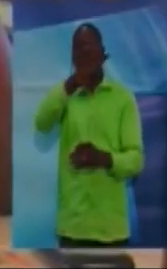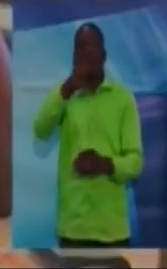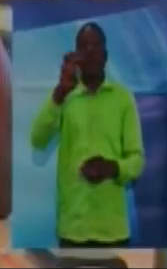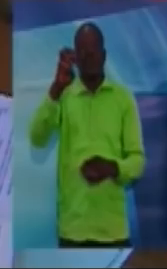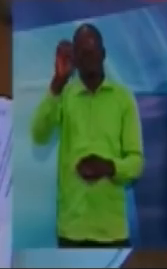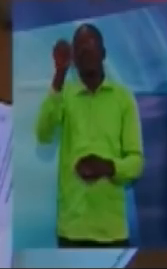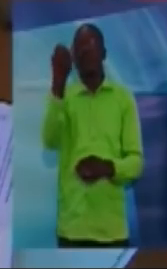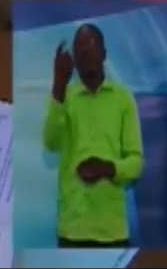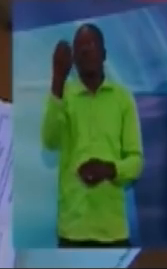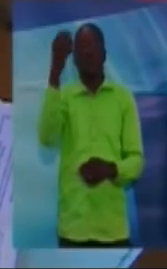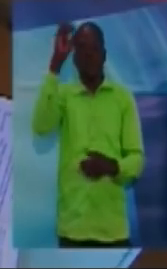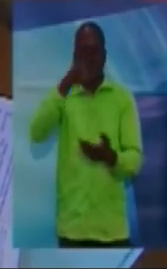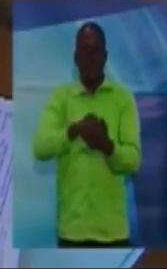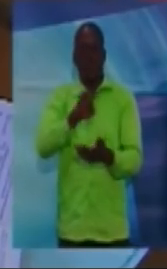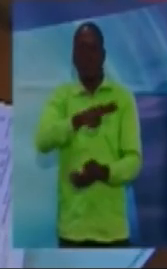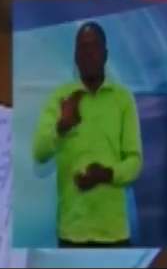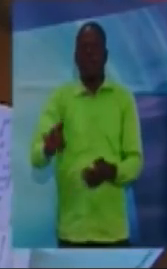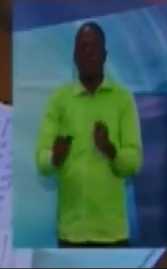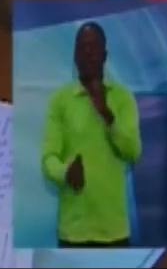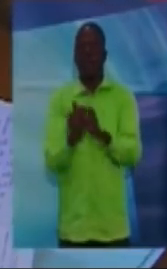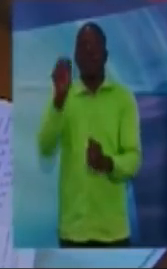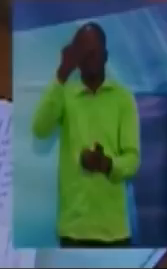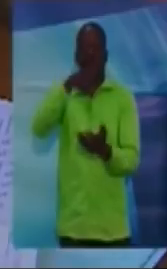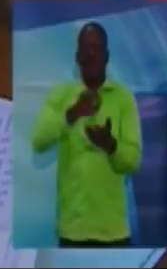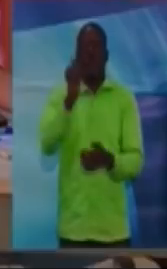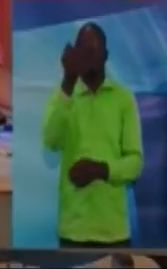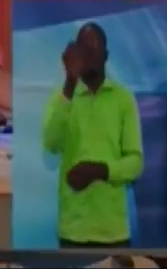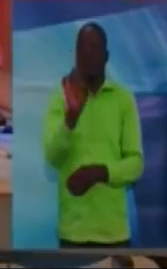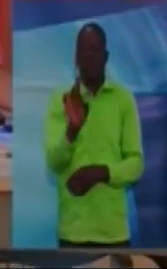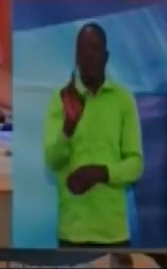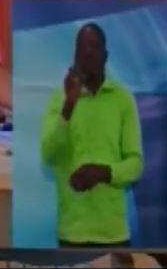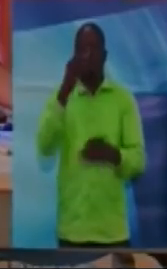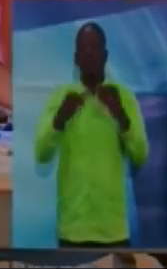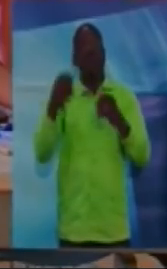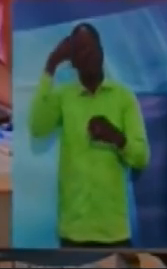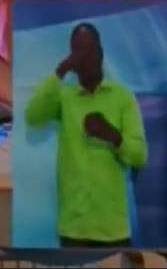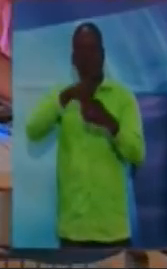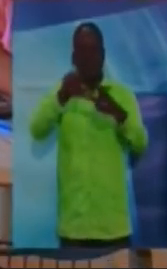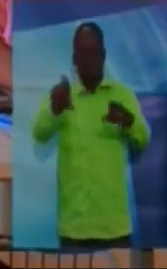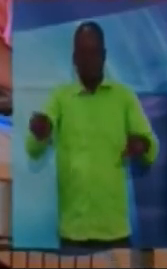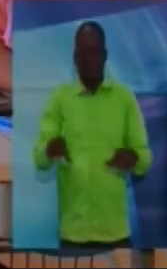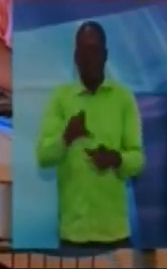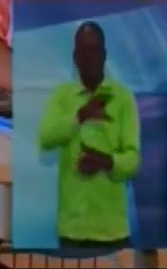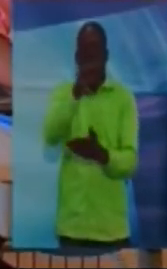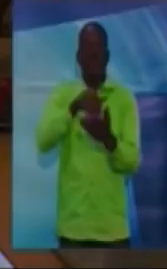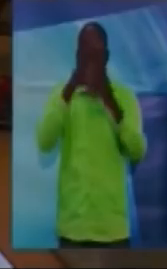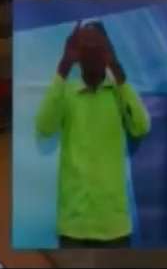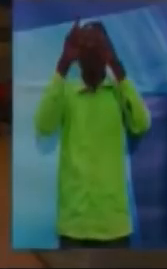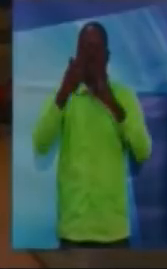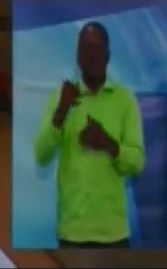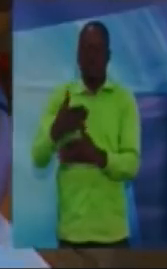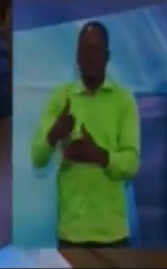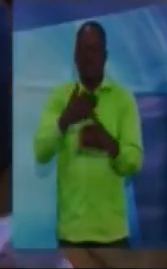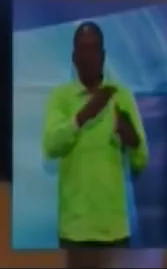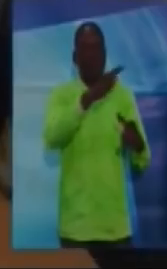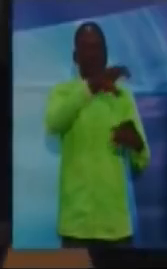412, soit 47 jurys de plus qu'en 2018. Ces jurys sont logés dans 219 centres d'examen répartis sur